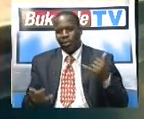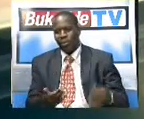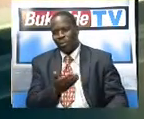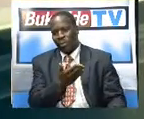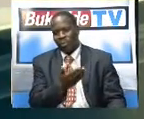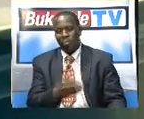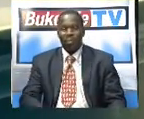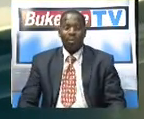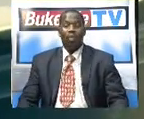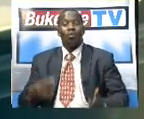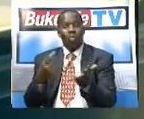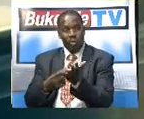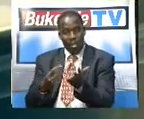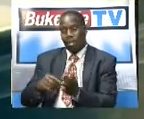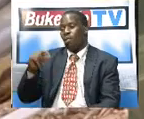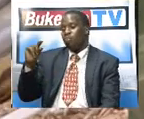Uganda Zabu.